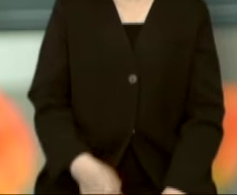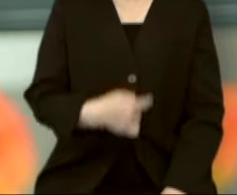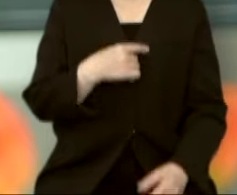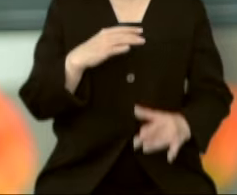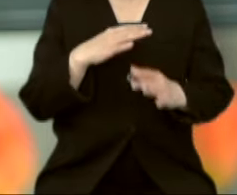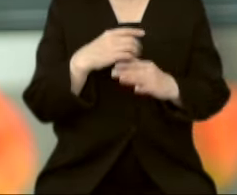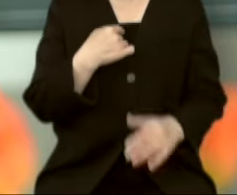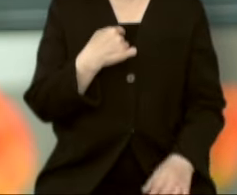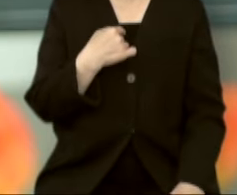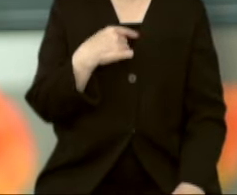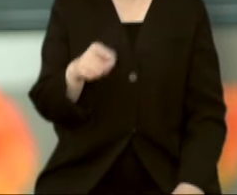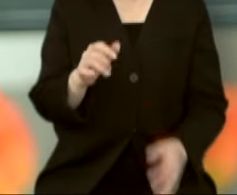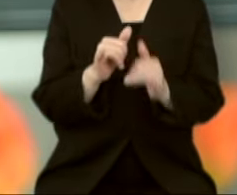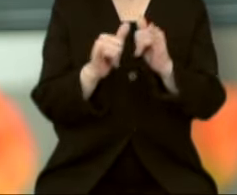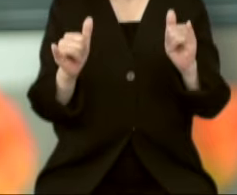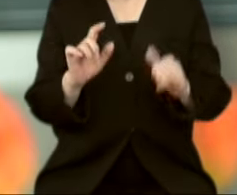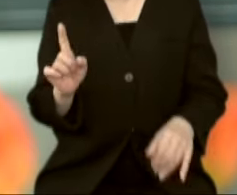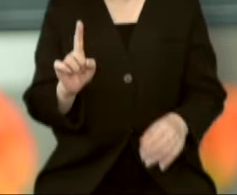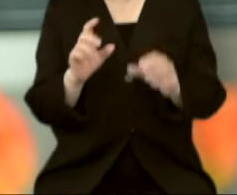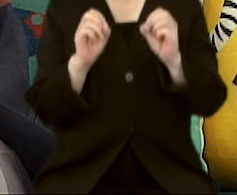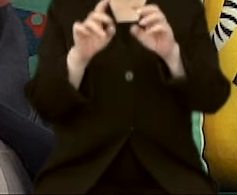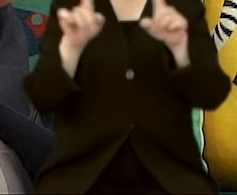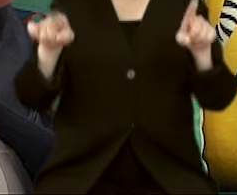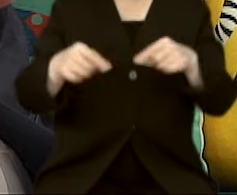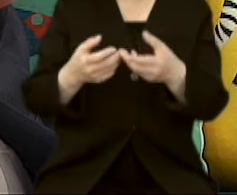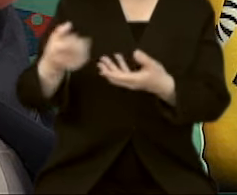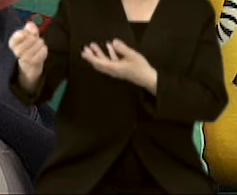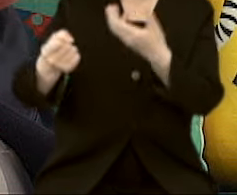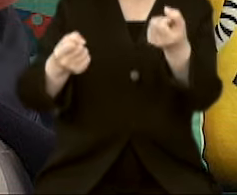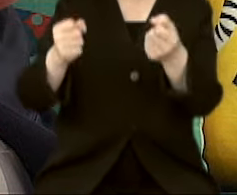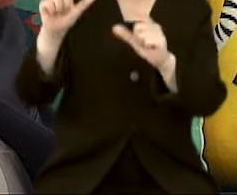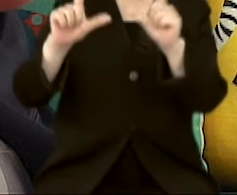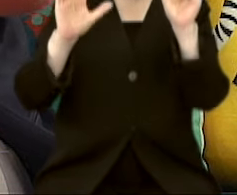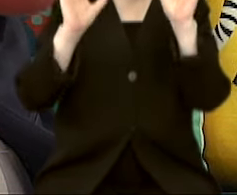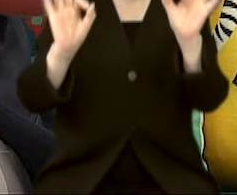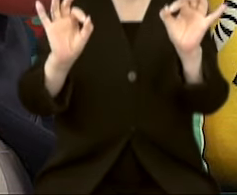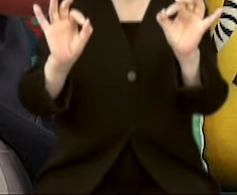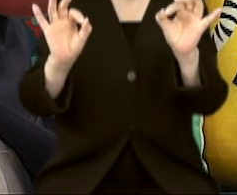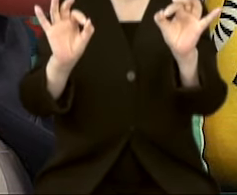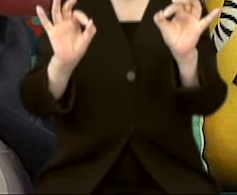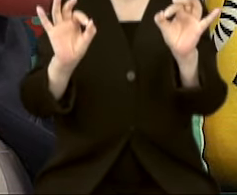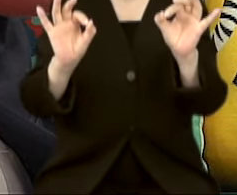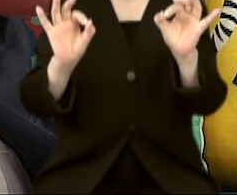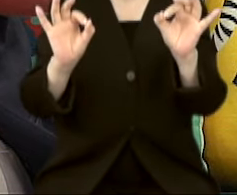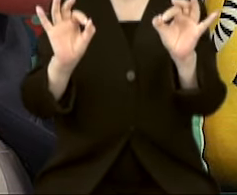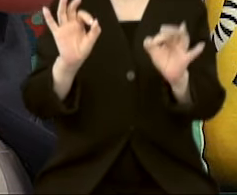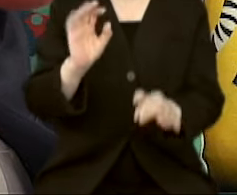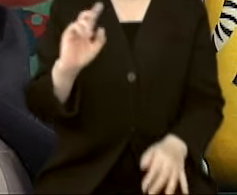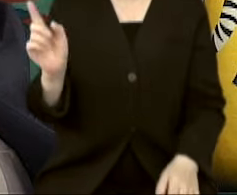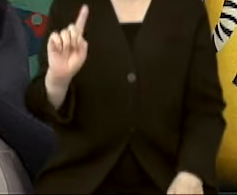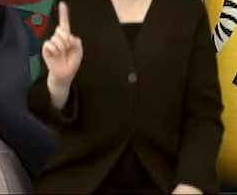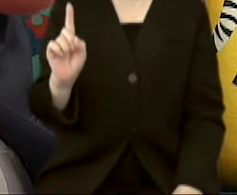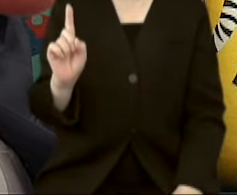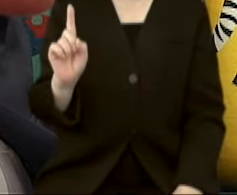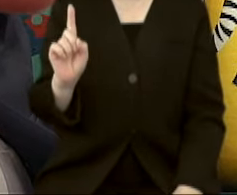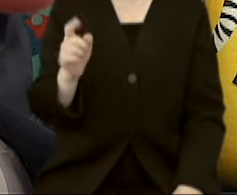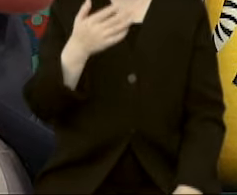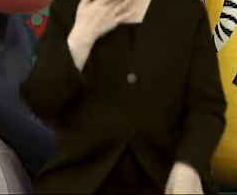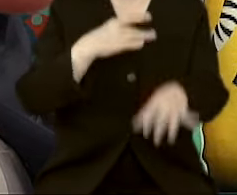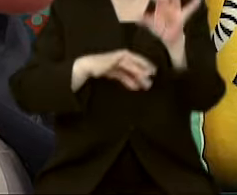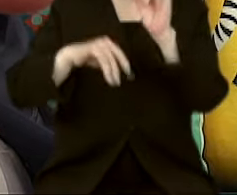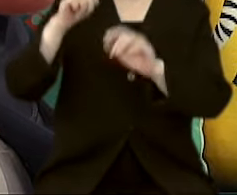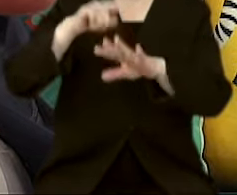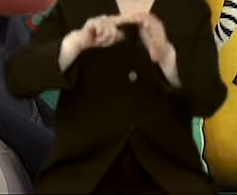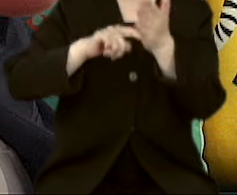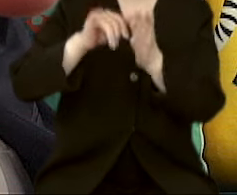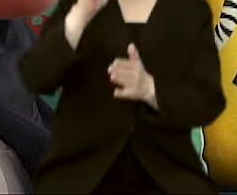너무 깜짝 놀랐어요. 이 사람들이 막 전도지를 받아가는 그 모습이 네. 너무너무 이렇게 뭔가 이렇게 갈급해하는